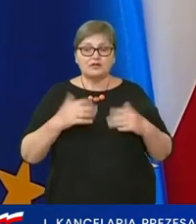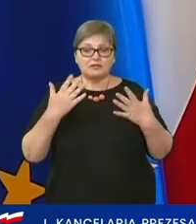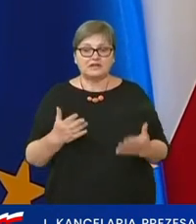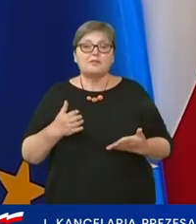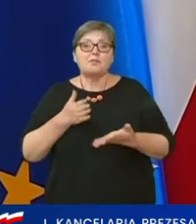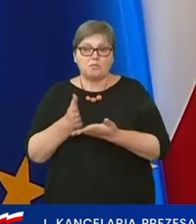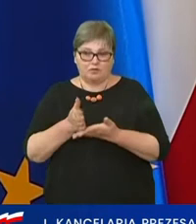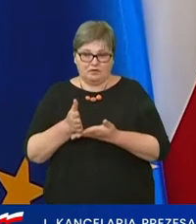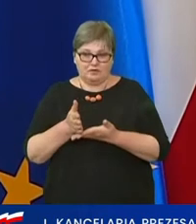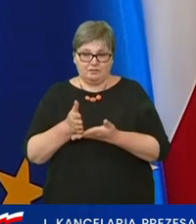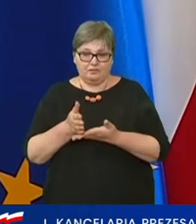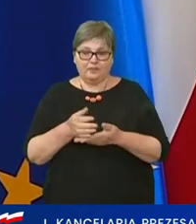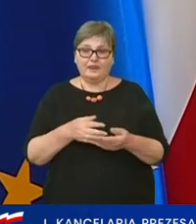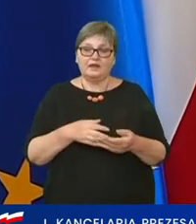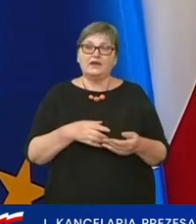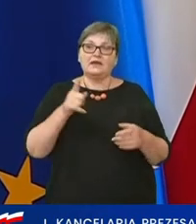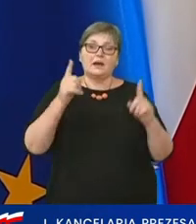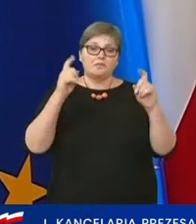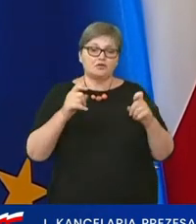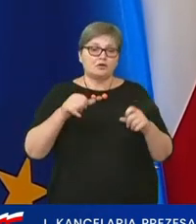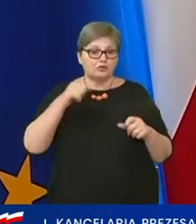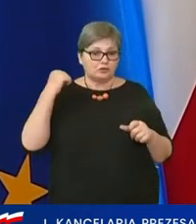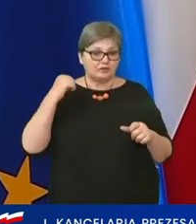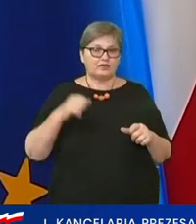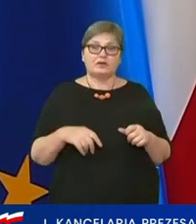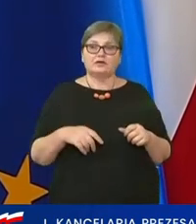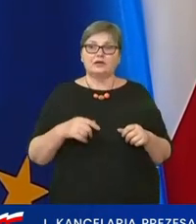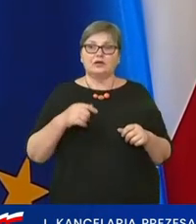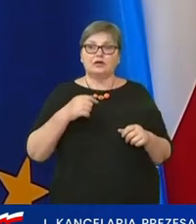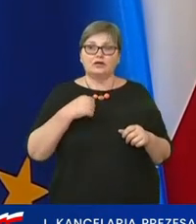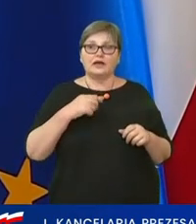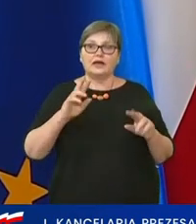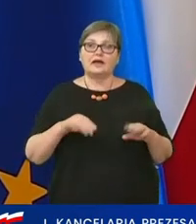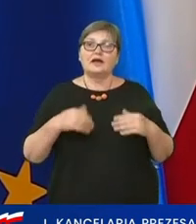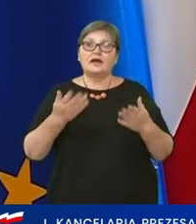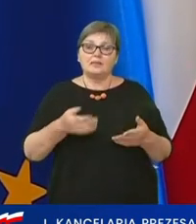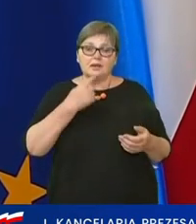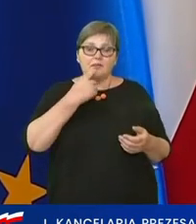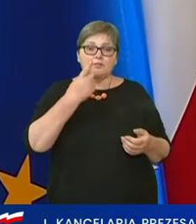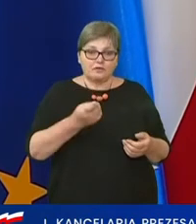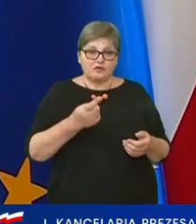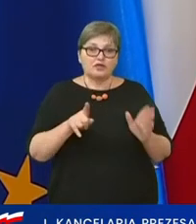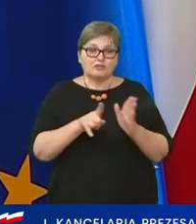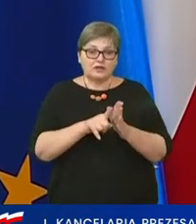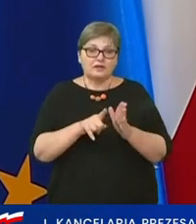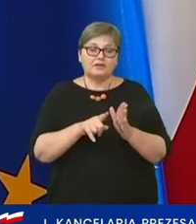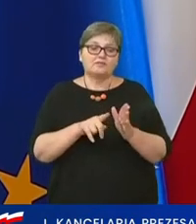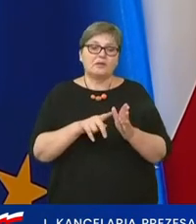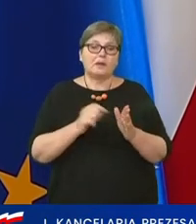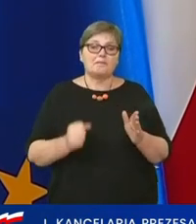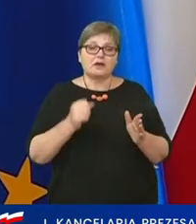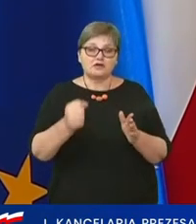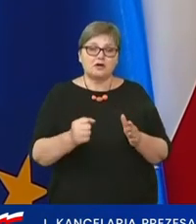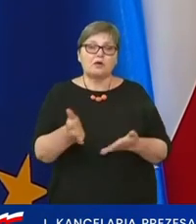wesprzeć już na początku tego tygodnia ministerstwo funduszy i polityki regionalnej wydało rekomendacje dla marszałków województw w